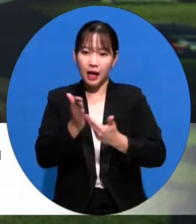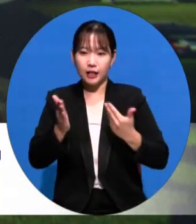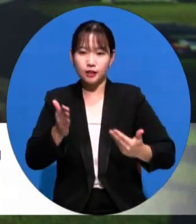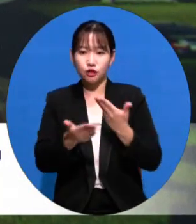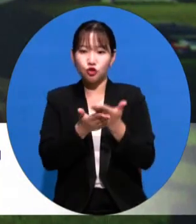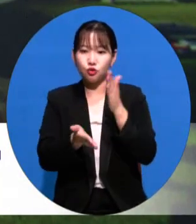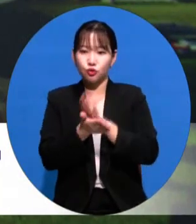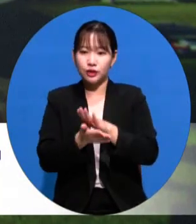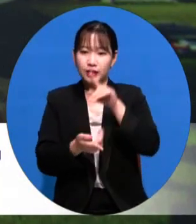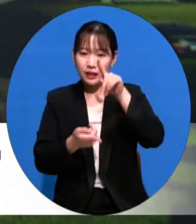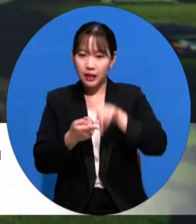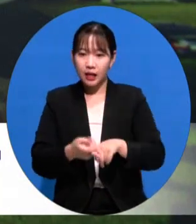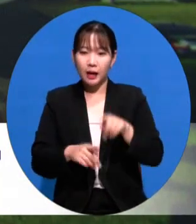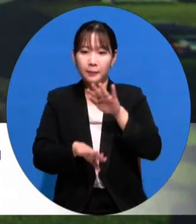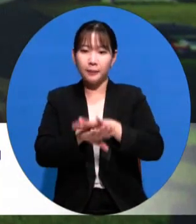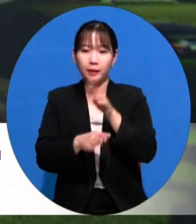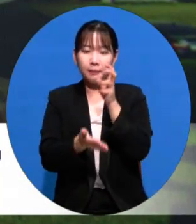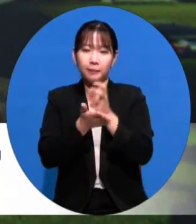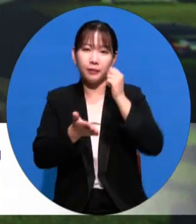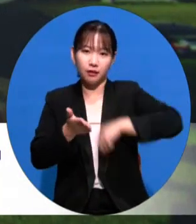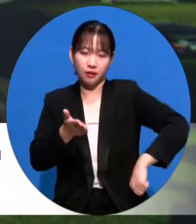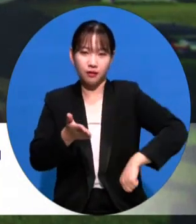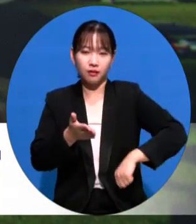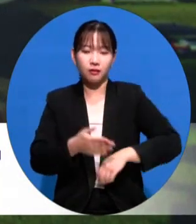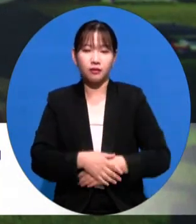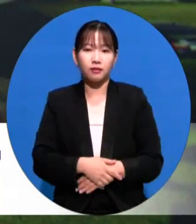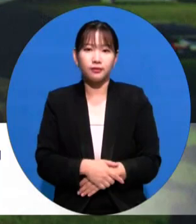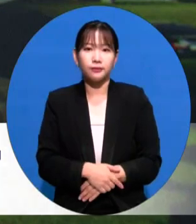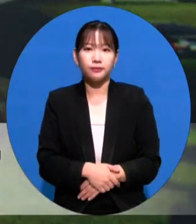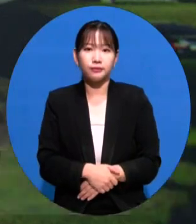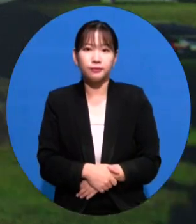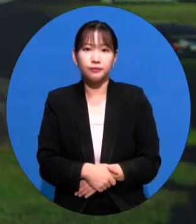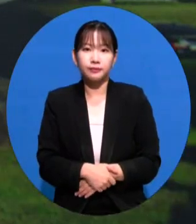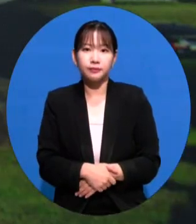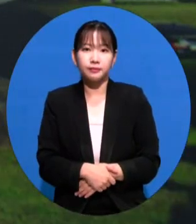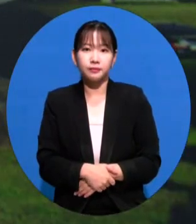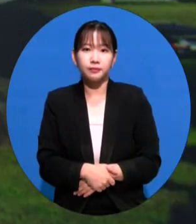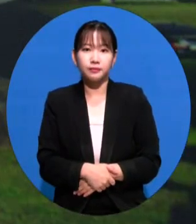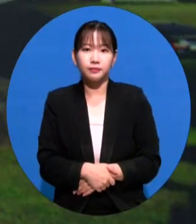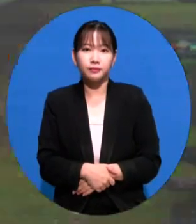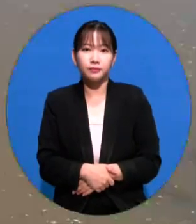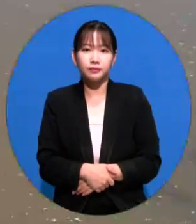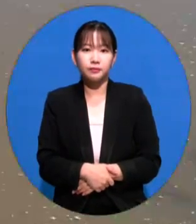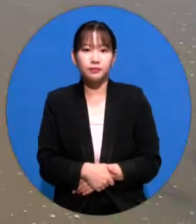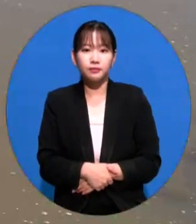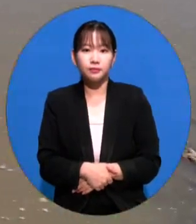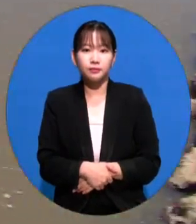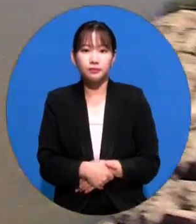정비공사를 하면서 농지법을 위반한 겁니다. 박종호 기자입니다.